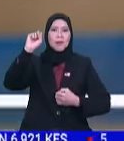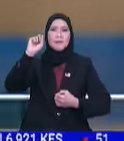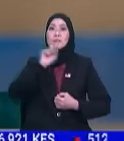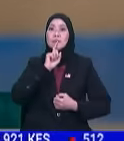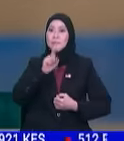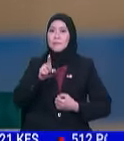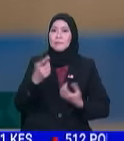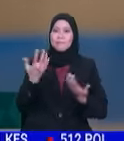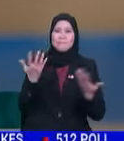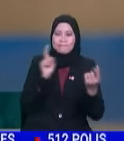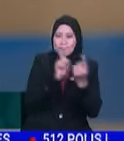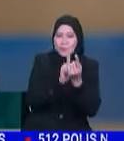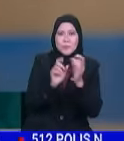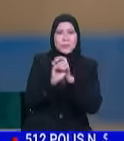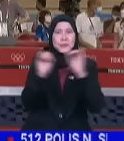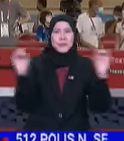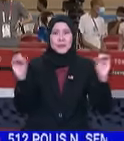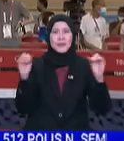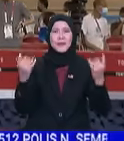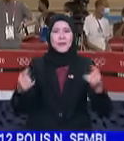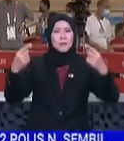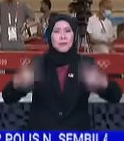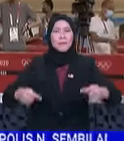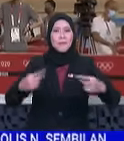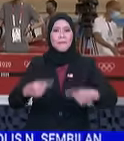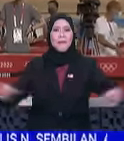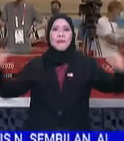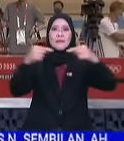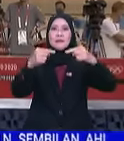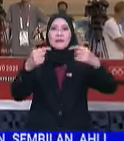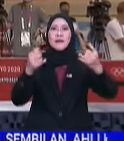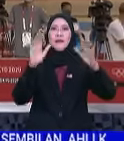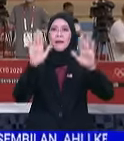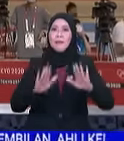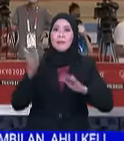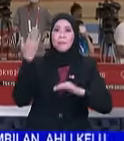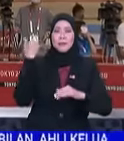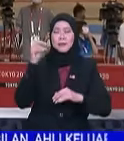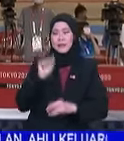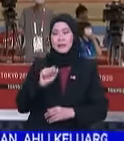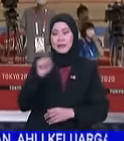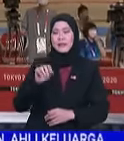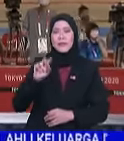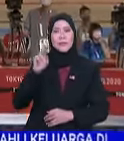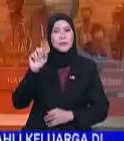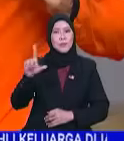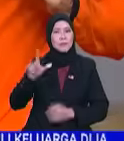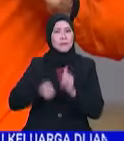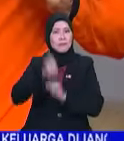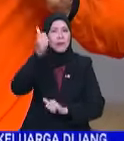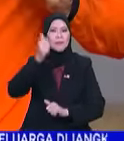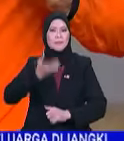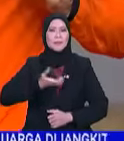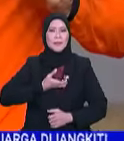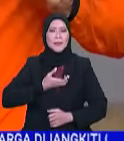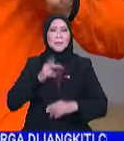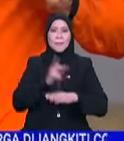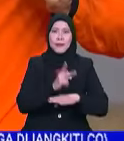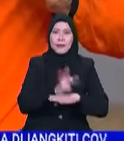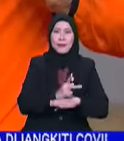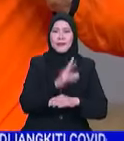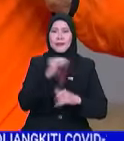jarang dapat bersua. Pada aksi final Karen lelaki Ahad lepas, Azizul Hasni membawa pulang pingat perak di belakang penyandang